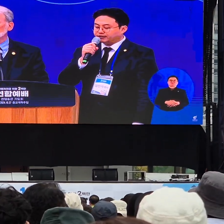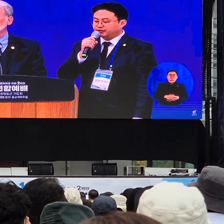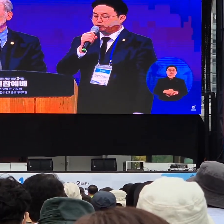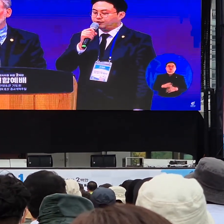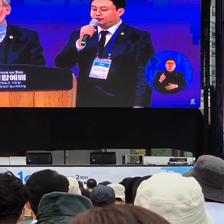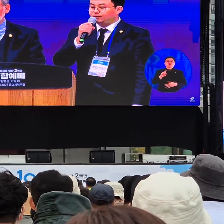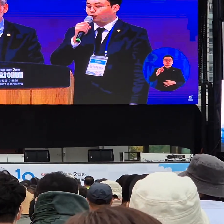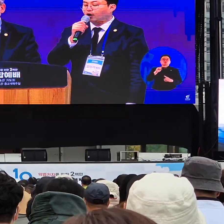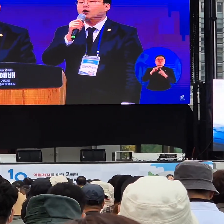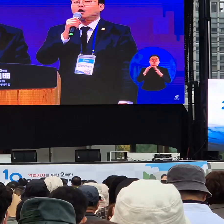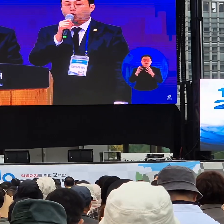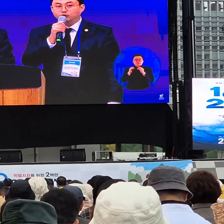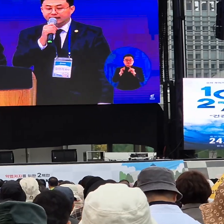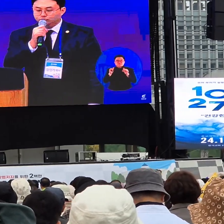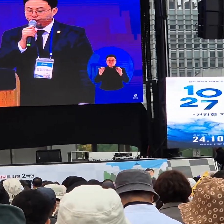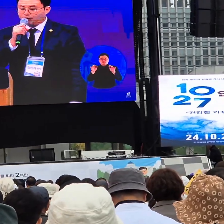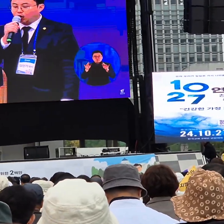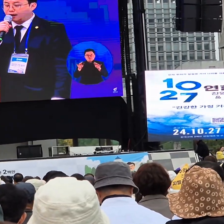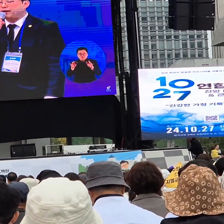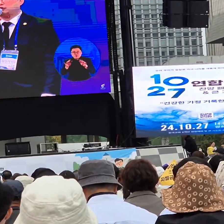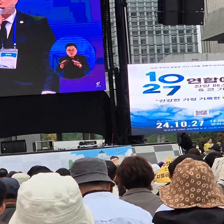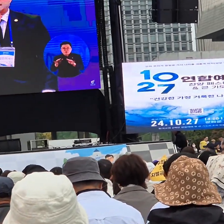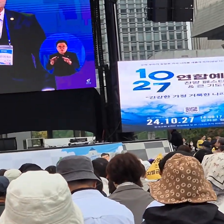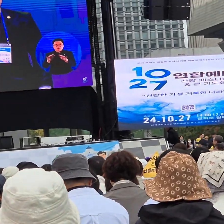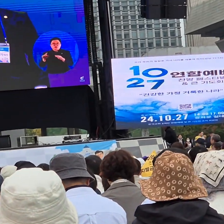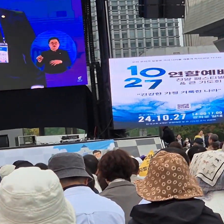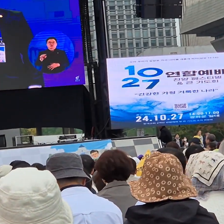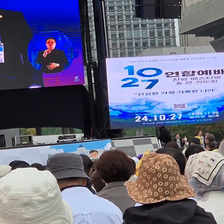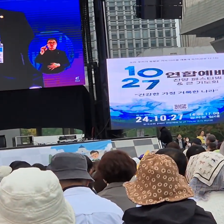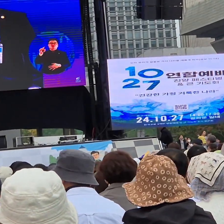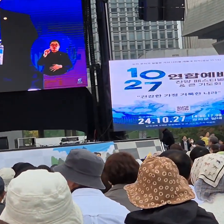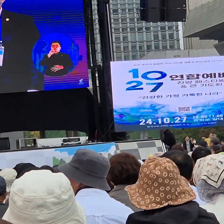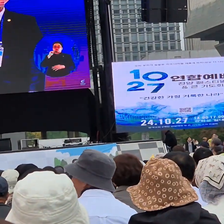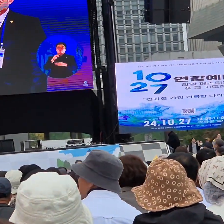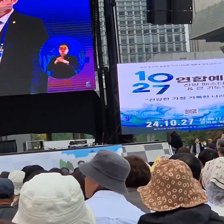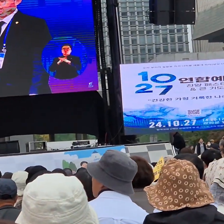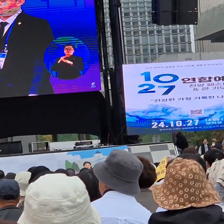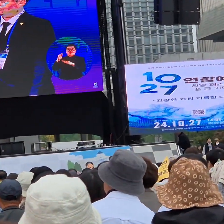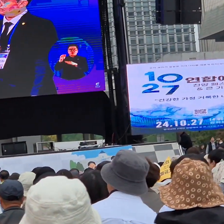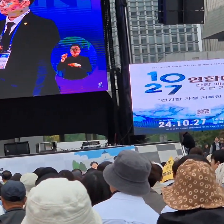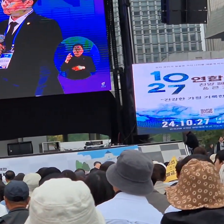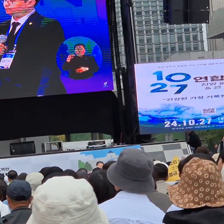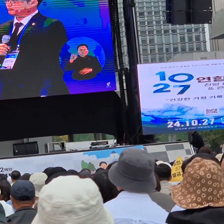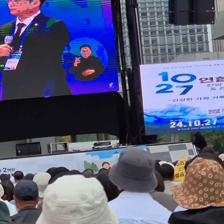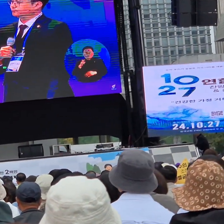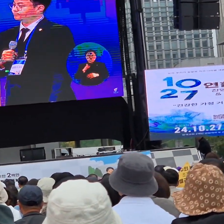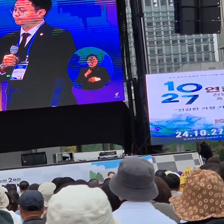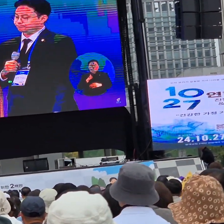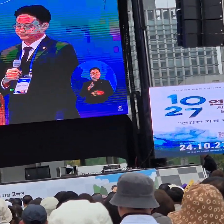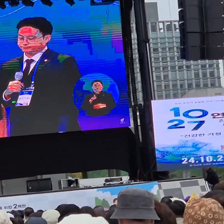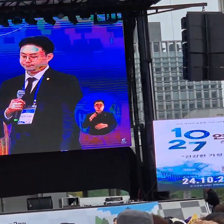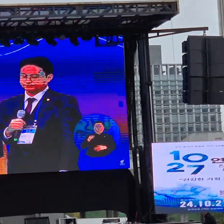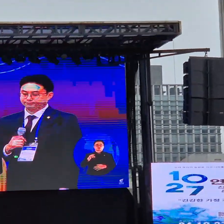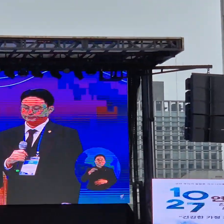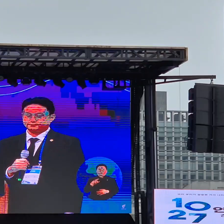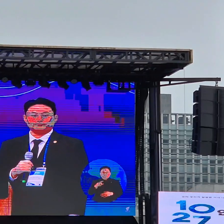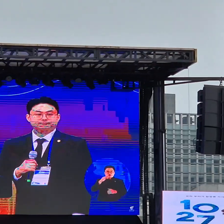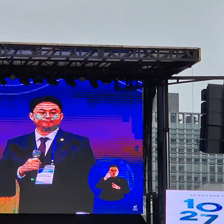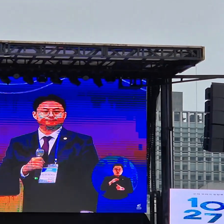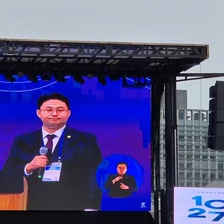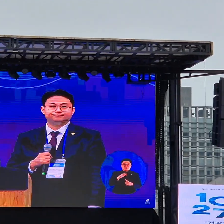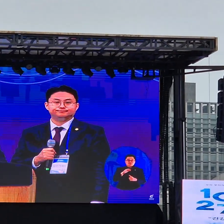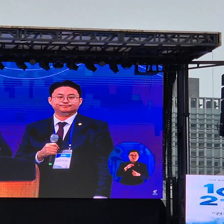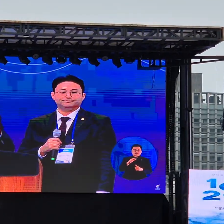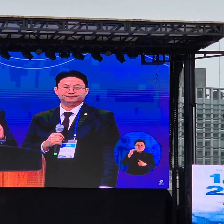수천 명의 그리스도인들이 모여 공산주의 억압에 저항했습니다. The communist government tried to stop the gathering by